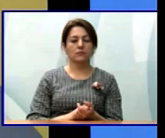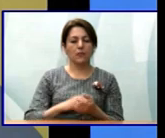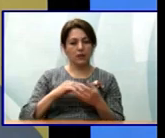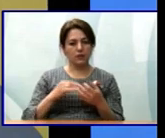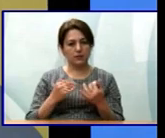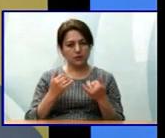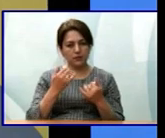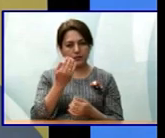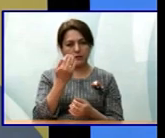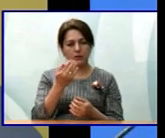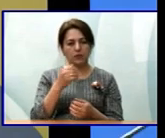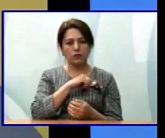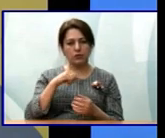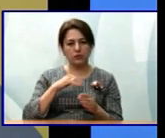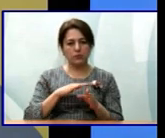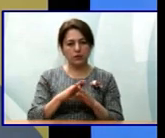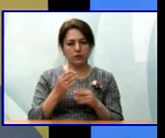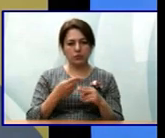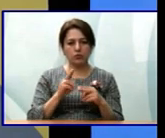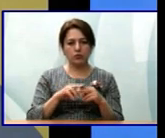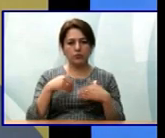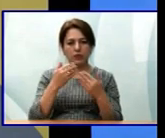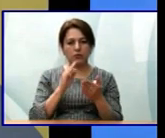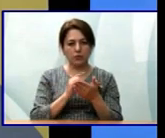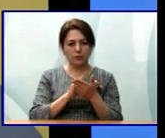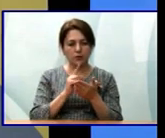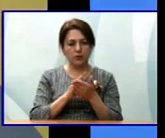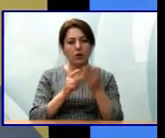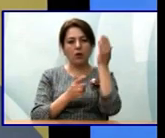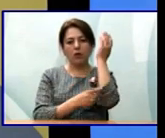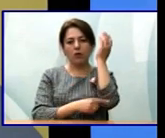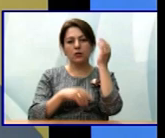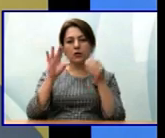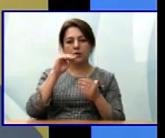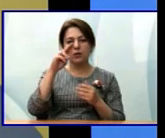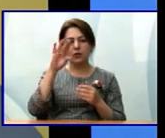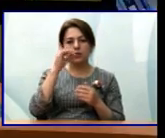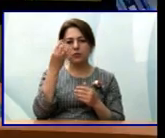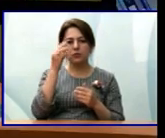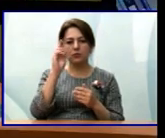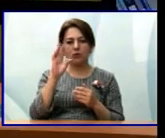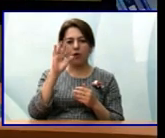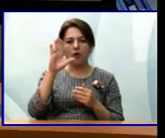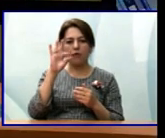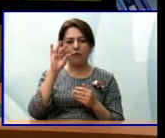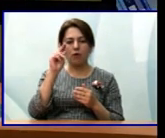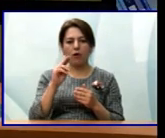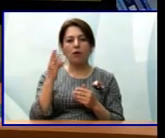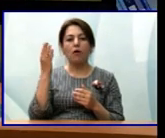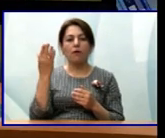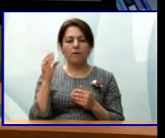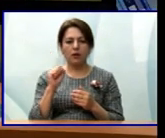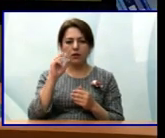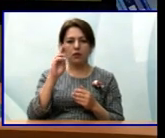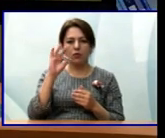Demak, sizga mustaqil bajarish uchun berilgan topshiriqning yakunida idish qovoq va qozon yuvg'ichlar